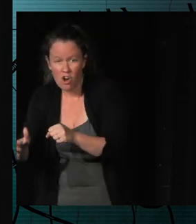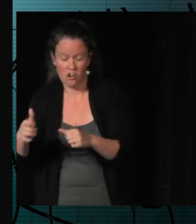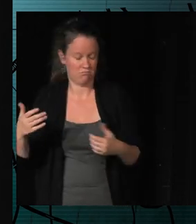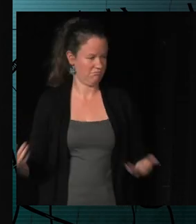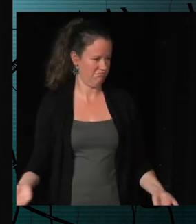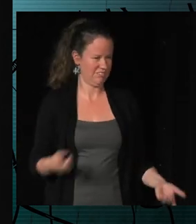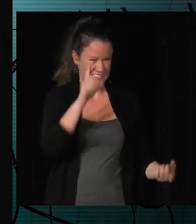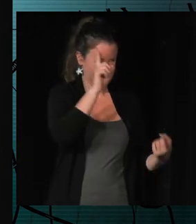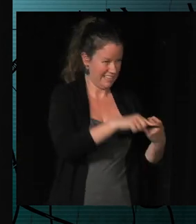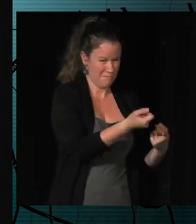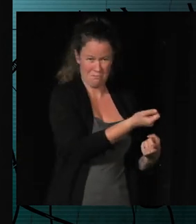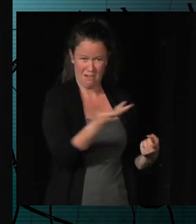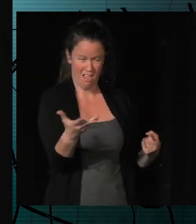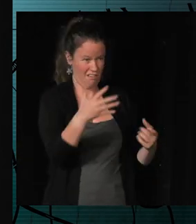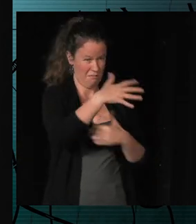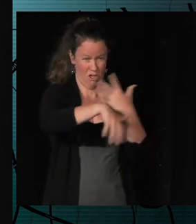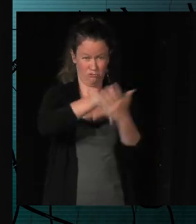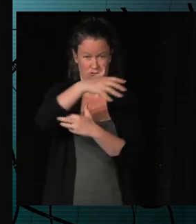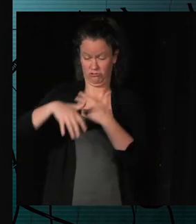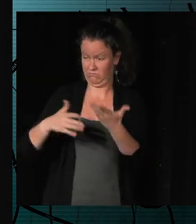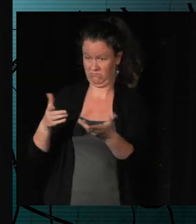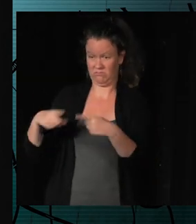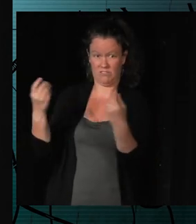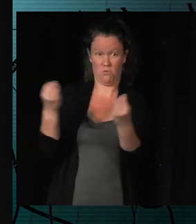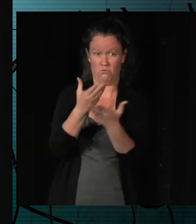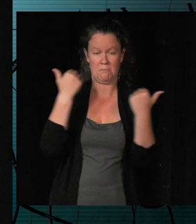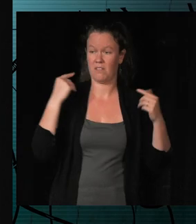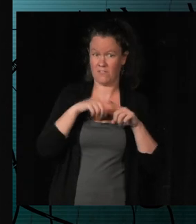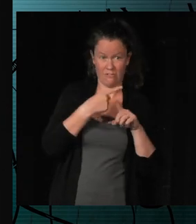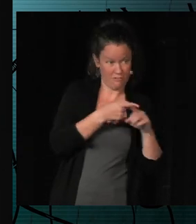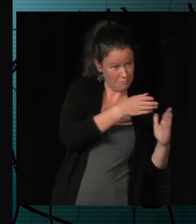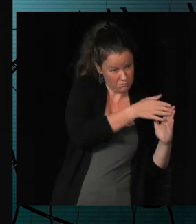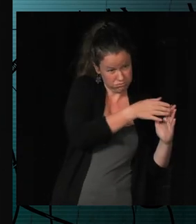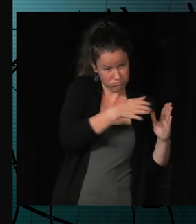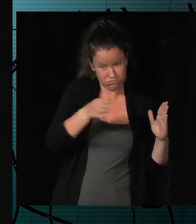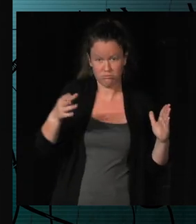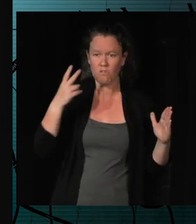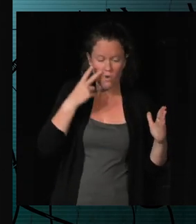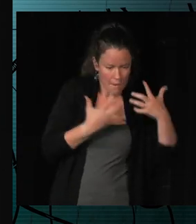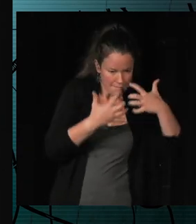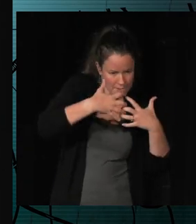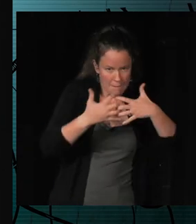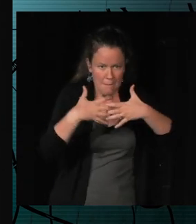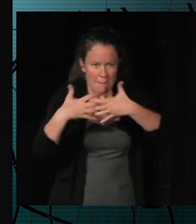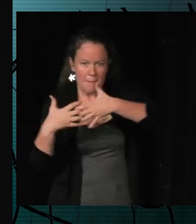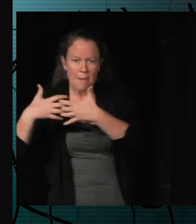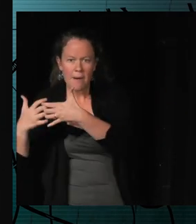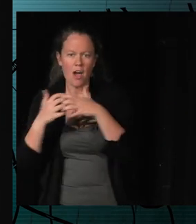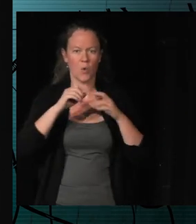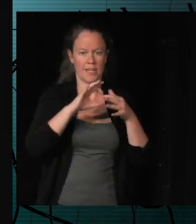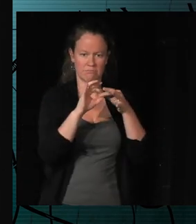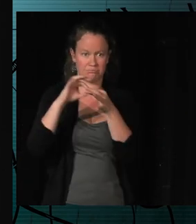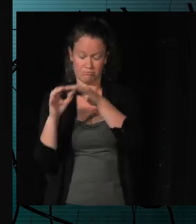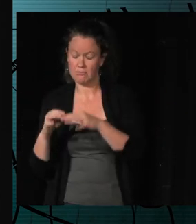quoi la thématique principale où est-ce qu'on va et c'est vrai que au fur et à mesure que le film infuse on voit comment tout ça se rassemble et comment tout ça devient cohérent mais c'est